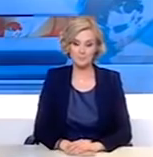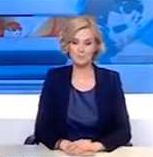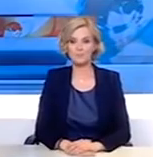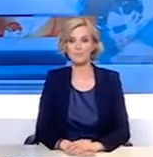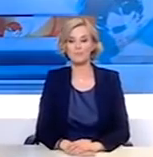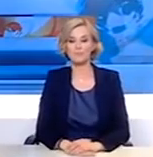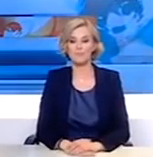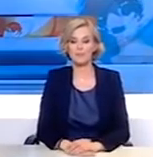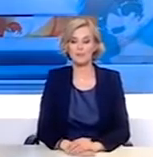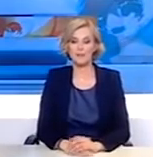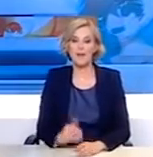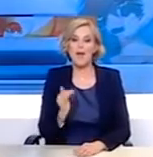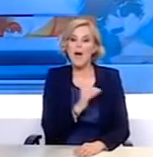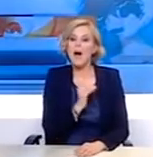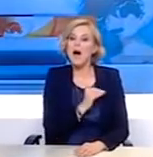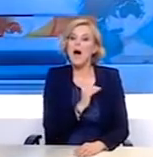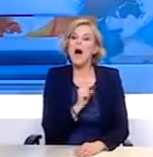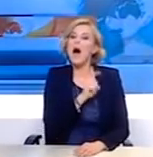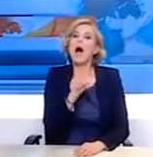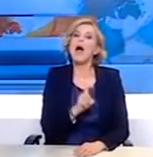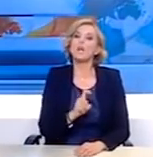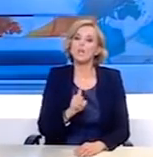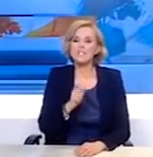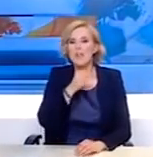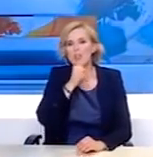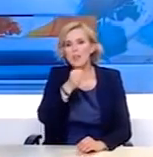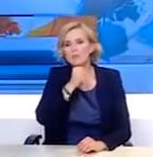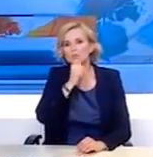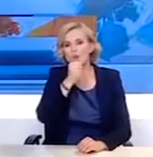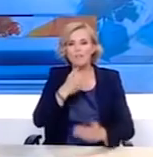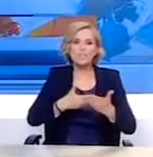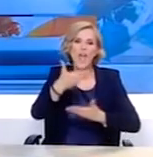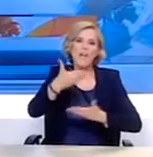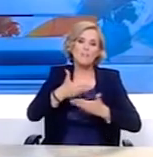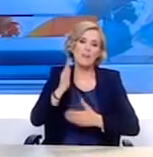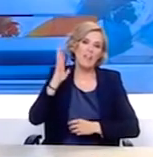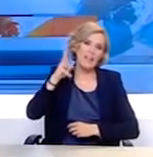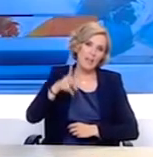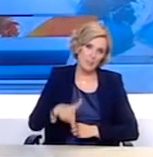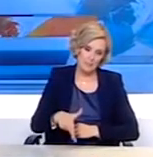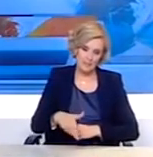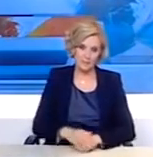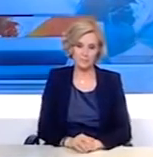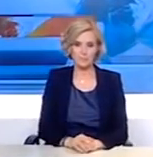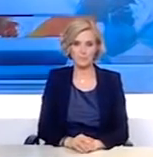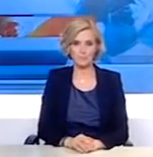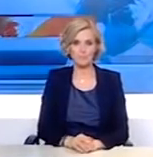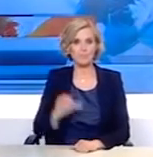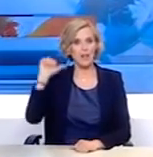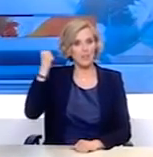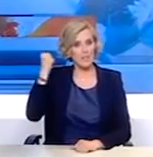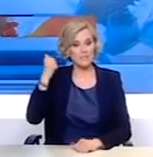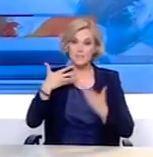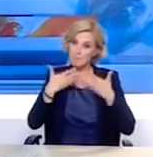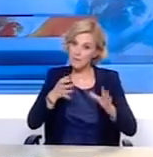σε ερωτήσεις. Πρώτη ερώτηση από την κυρία Μπουλούτζα και την εφημερίδα Καθημερινή. Αναφερθήκατε χθες σε υψηλά ποσοστά μόλυνσης από τον